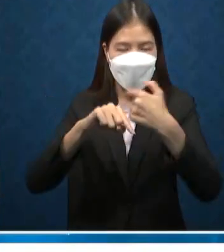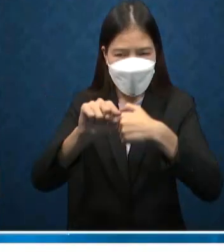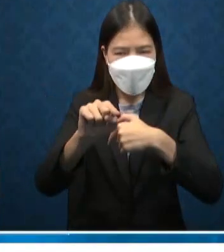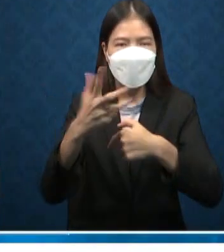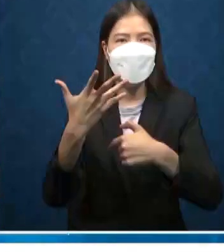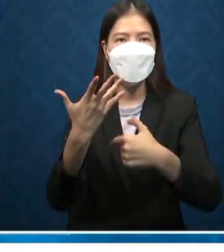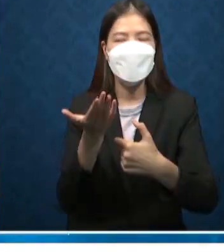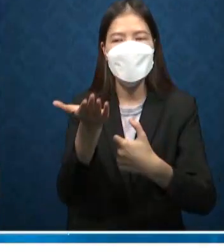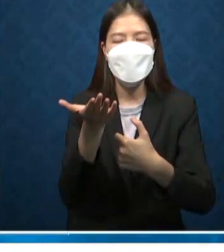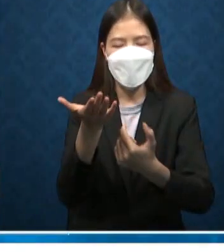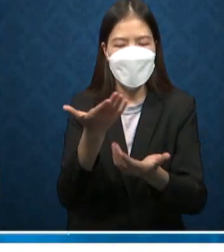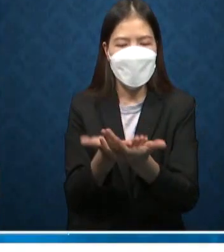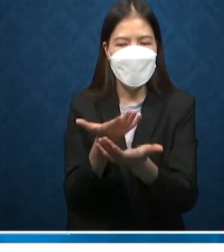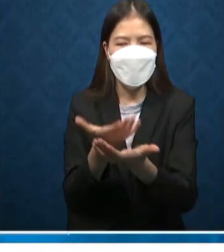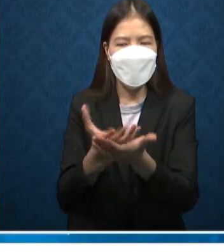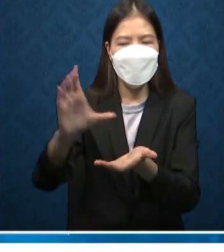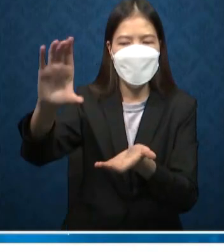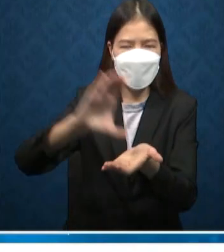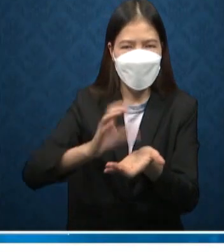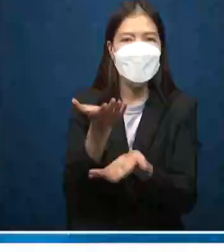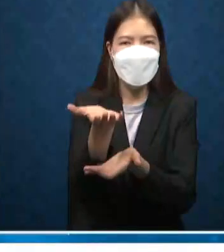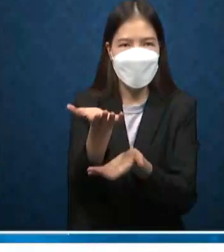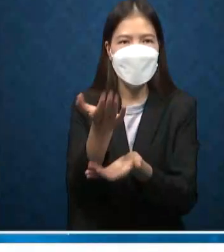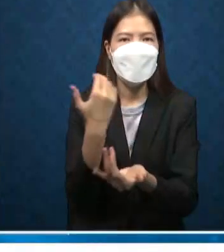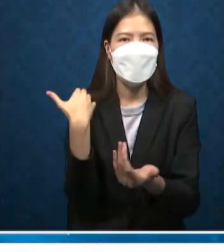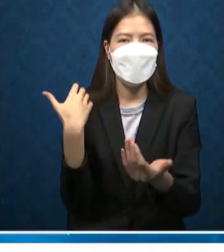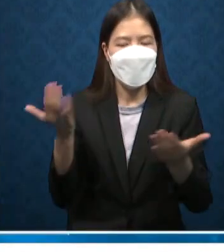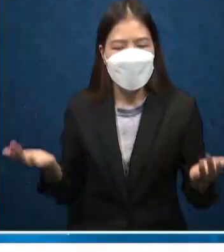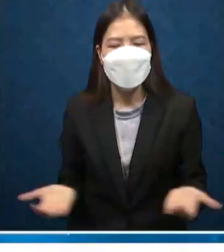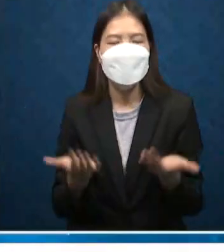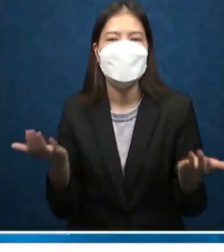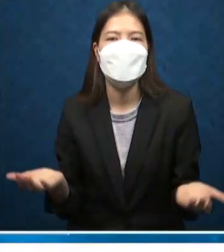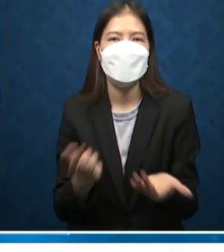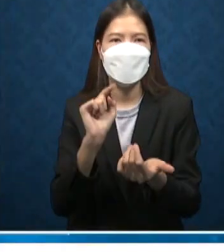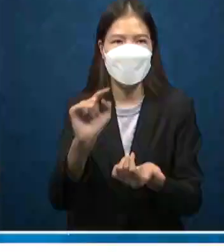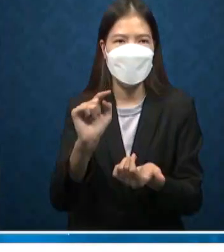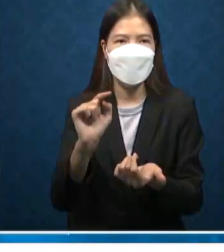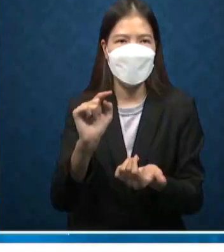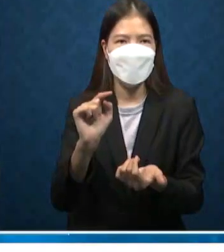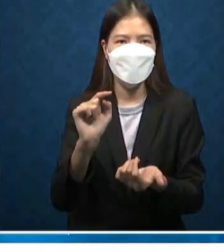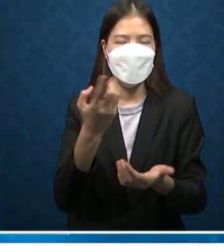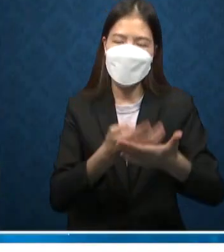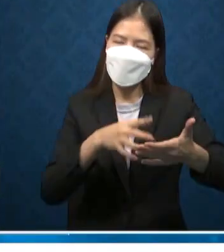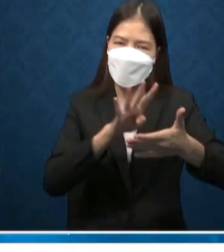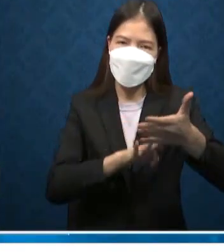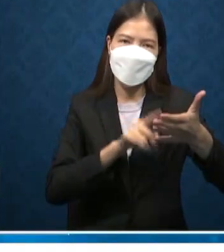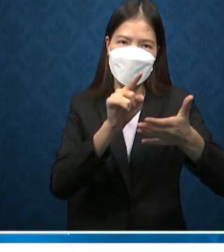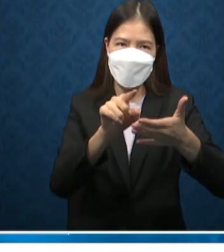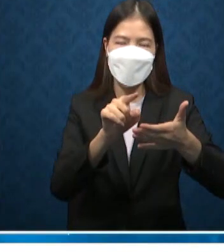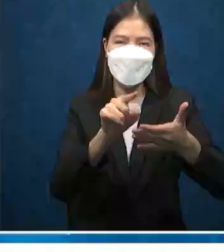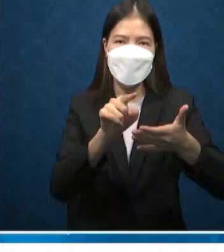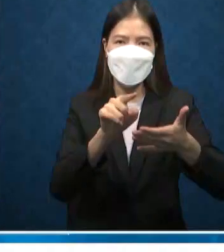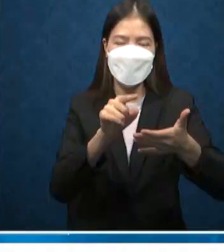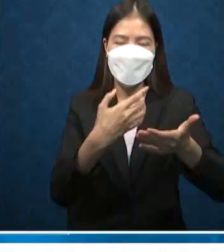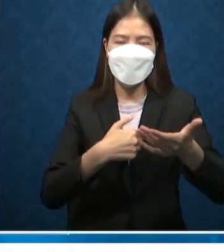ำของบประมาณนั้นนะครับขาดการประสานงานกันในขั้นการวางแผนซึ่งผมต้องกราบเรียนว่